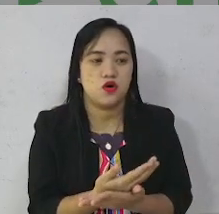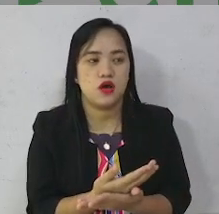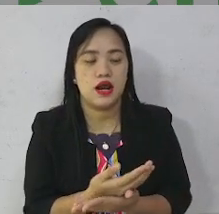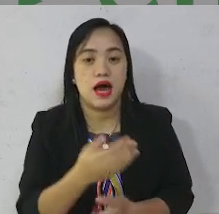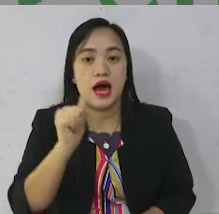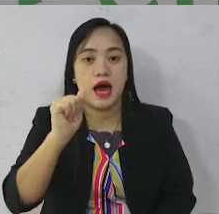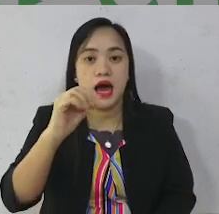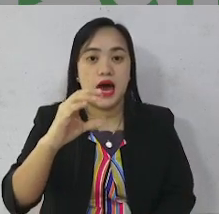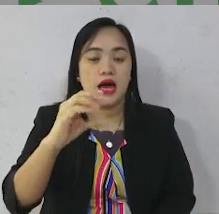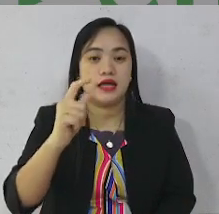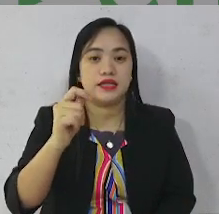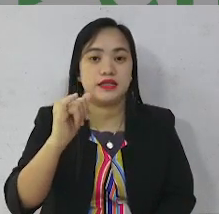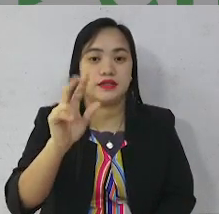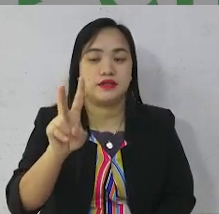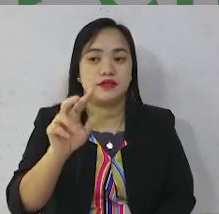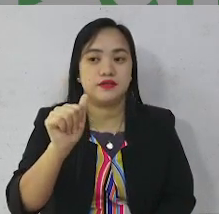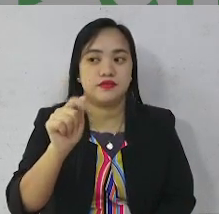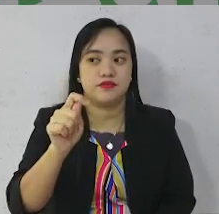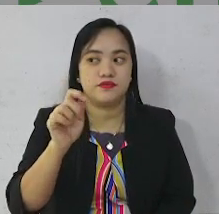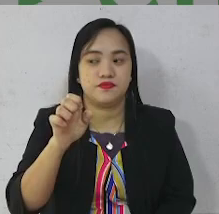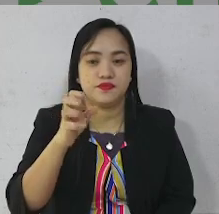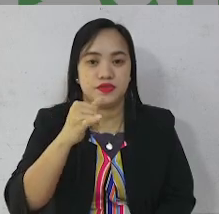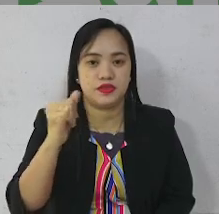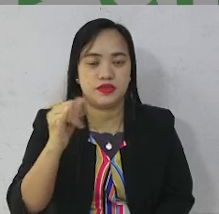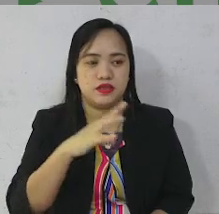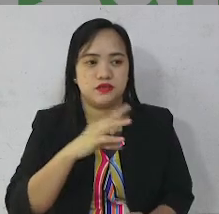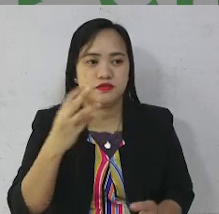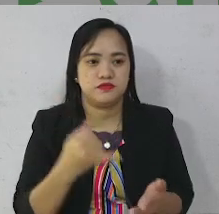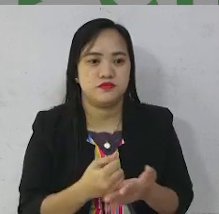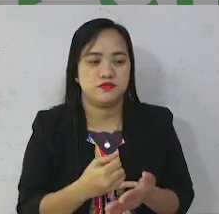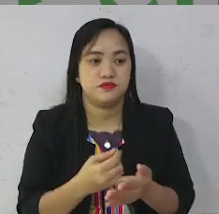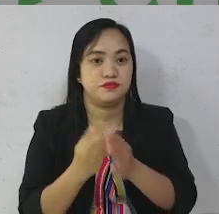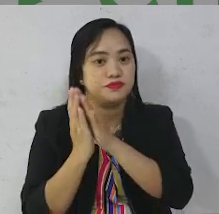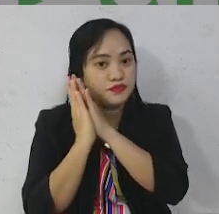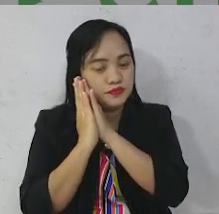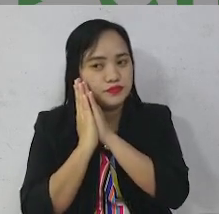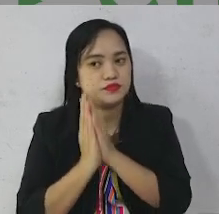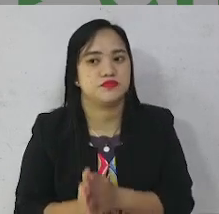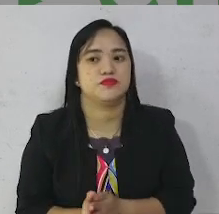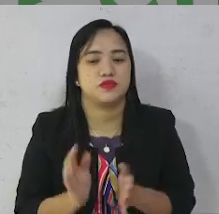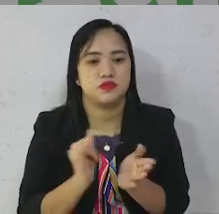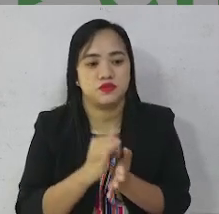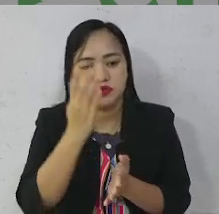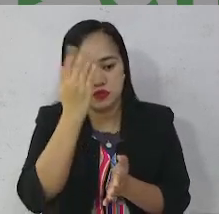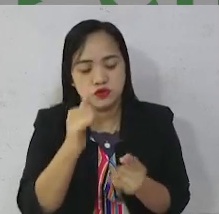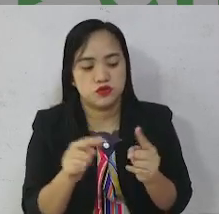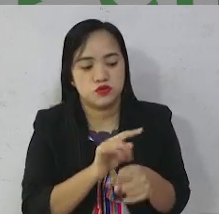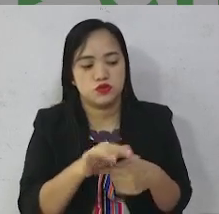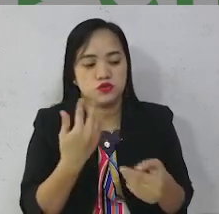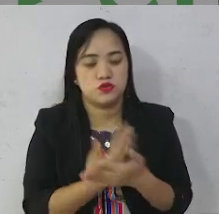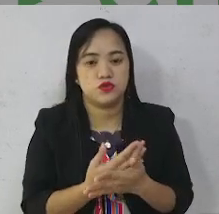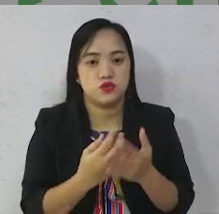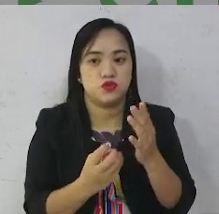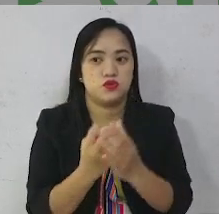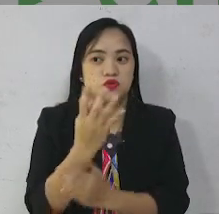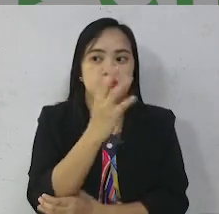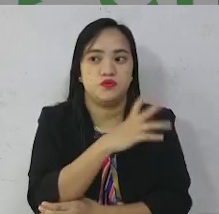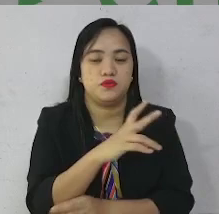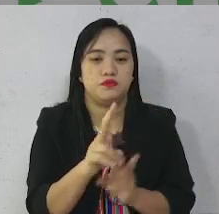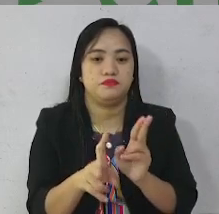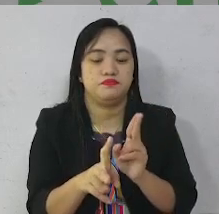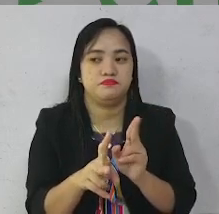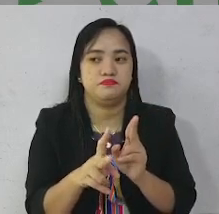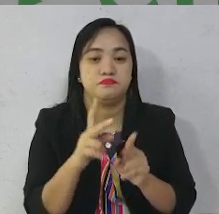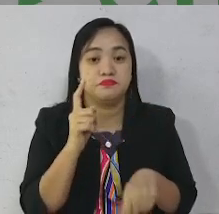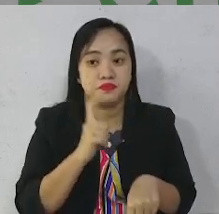lalo na yung mga ano yung growing ano period ng mga kabataan yan kailangan nilang matulog